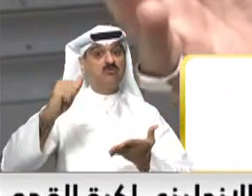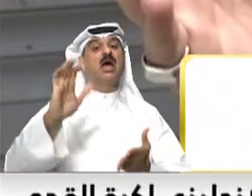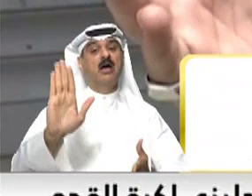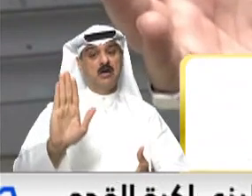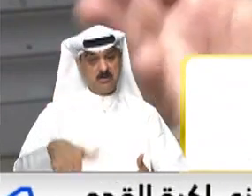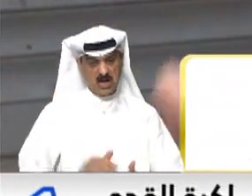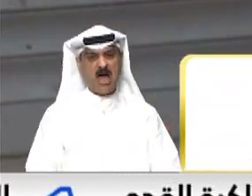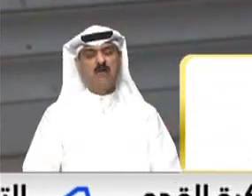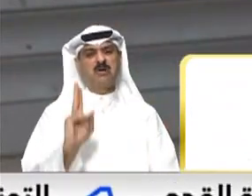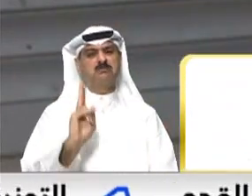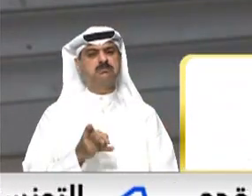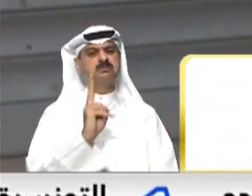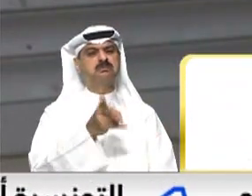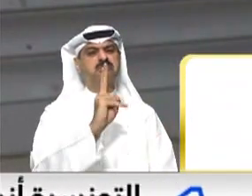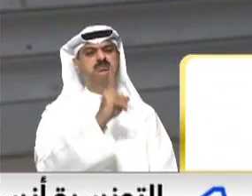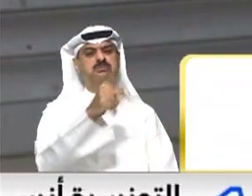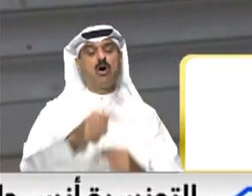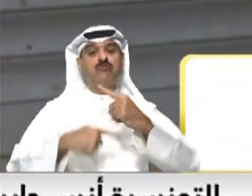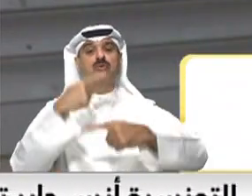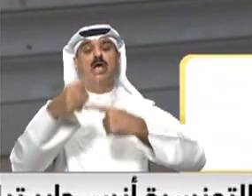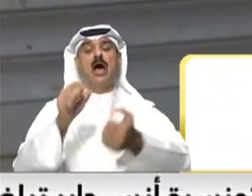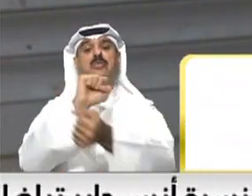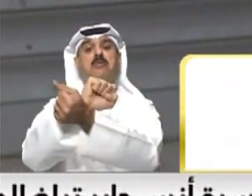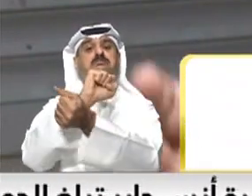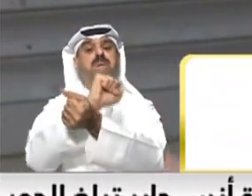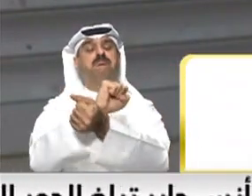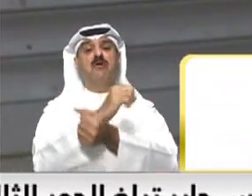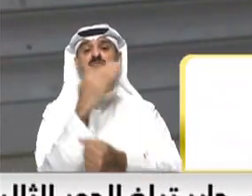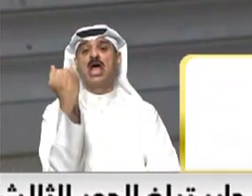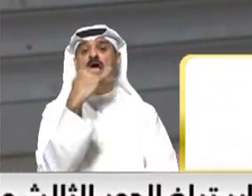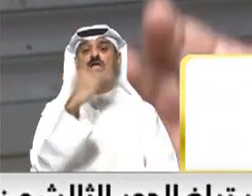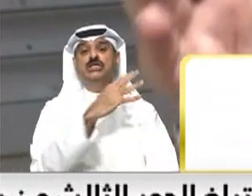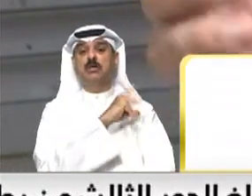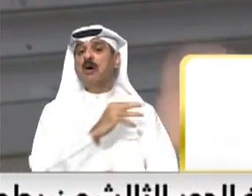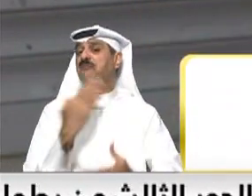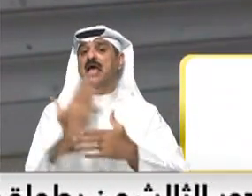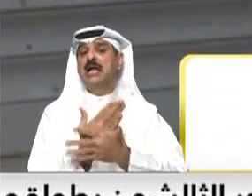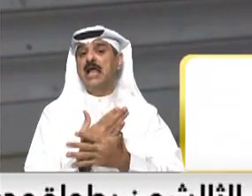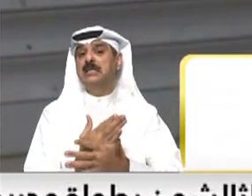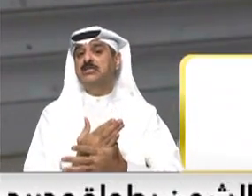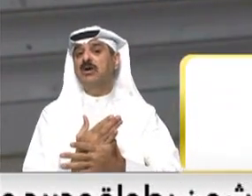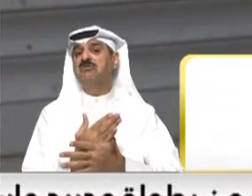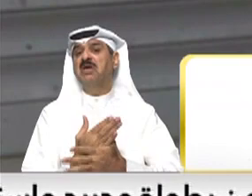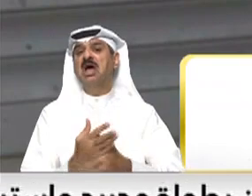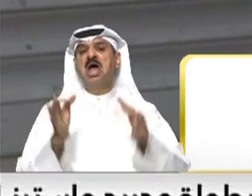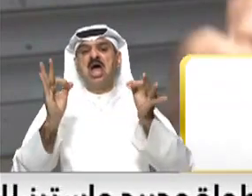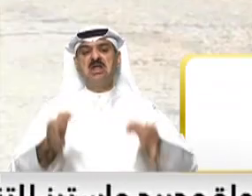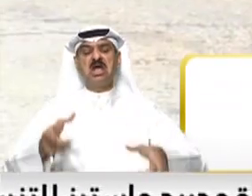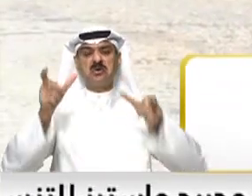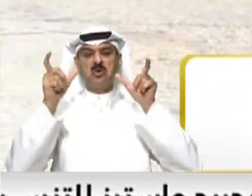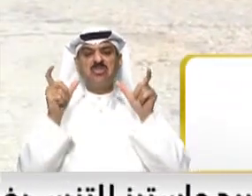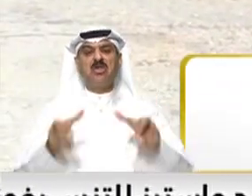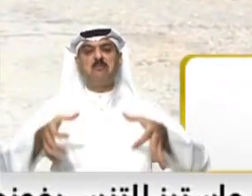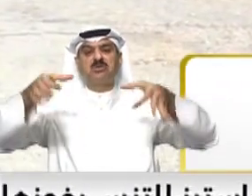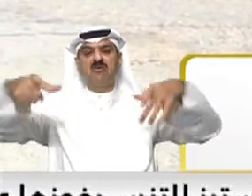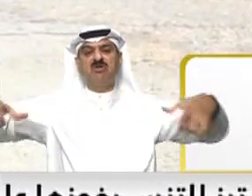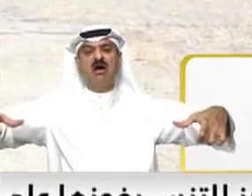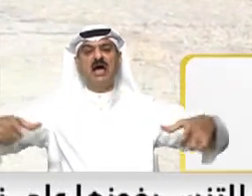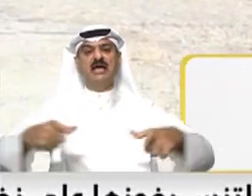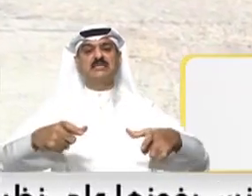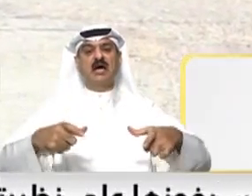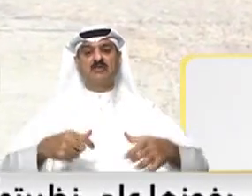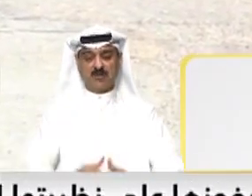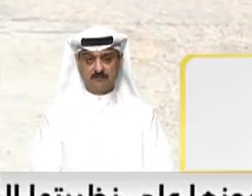ملاحقة، من قتل في كثير من الأحيان، الهدف منها ضبط الأمور في الضفة الغربية.